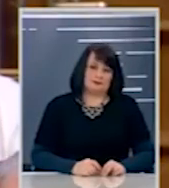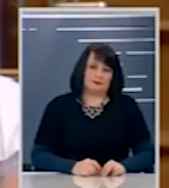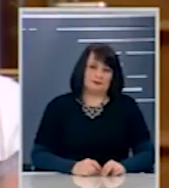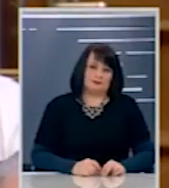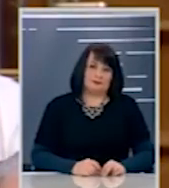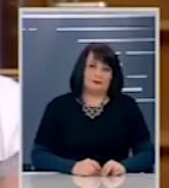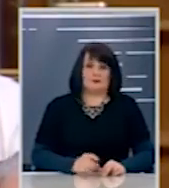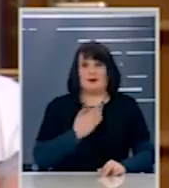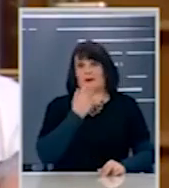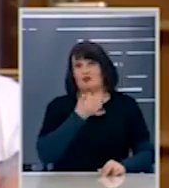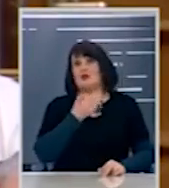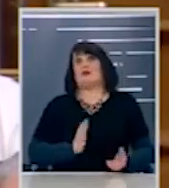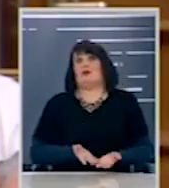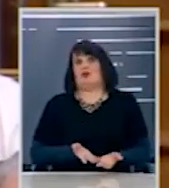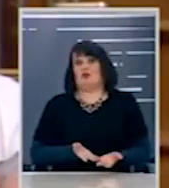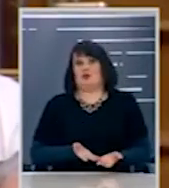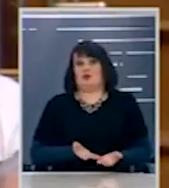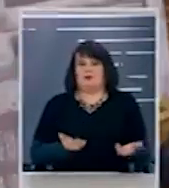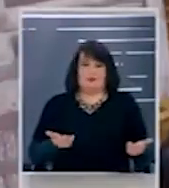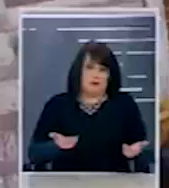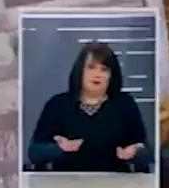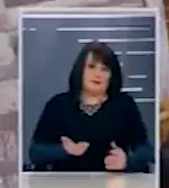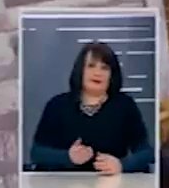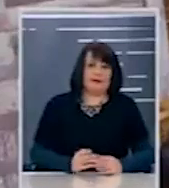δεν μπορώ να μην αναφερθώ, και στην